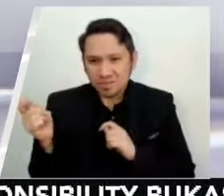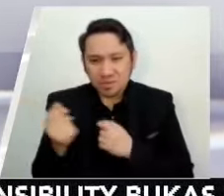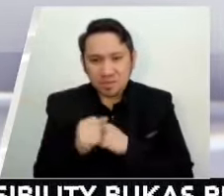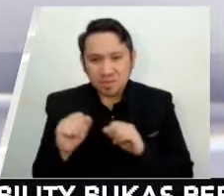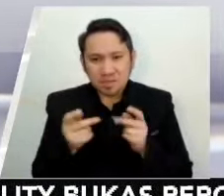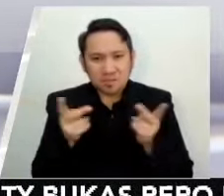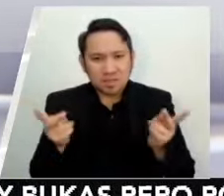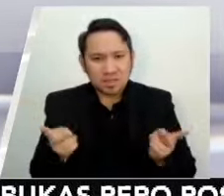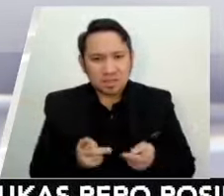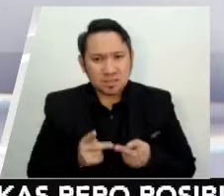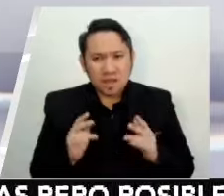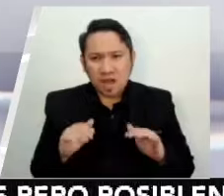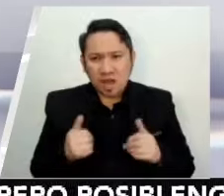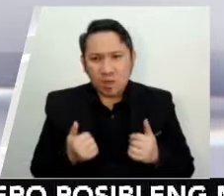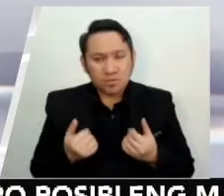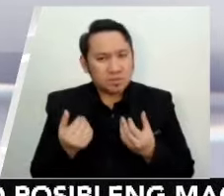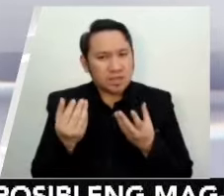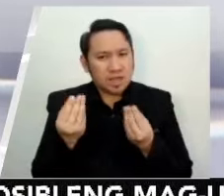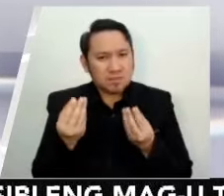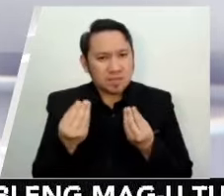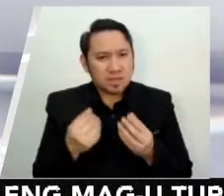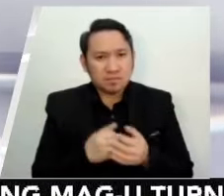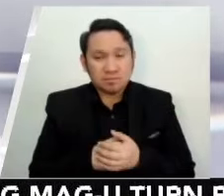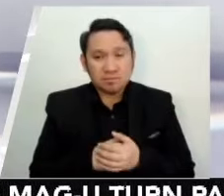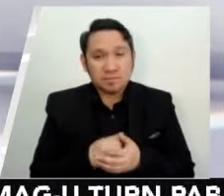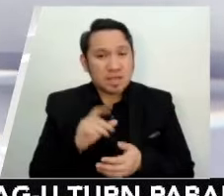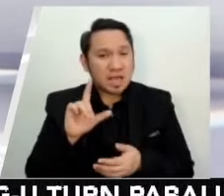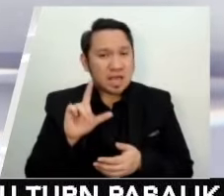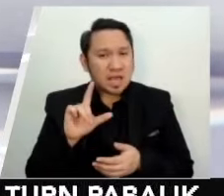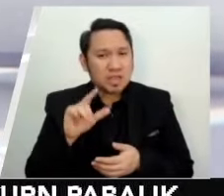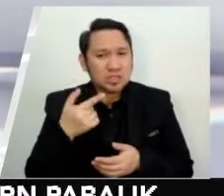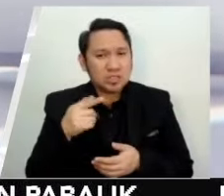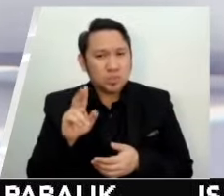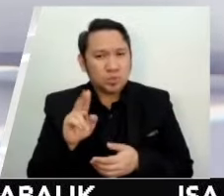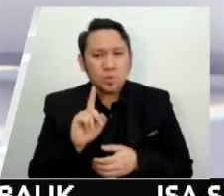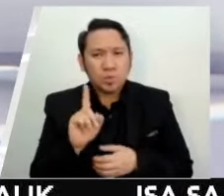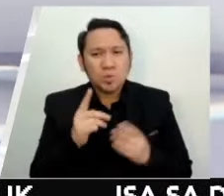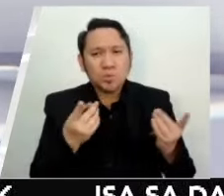Anong gagawin ng lokal na pamahalaan sa kanila? Katrina?